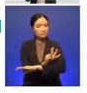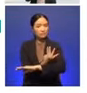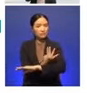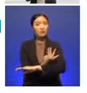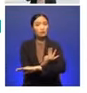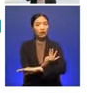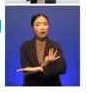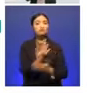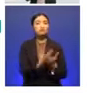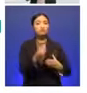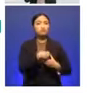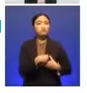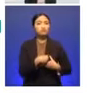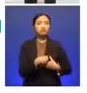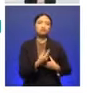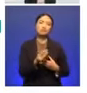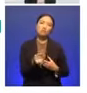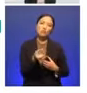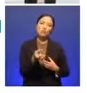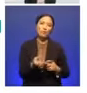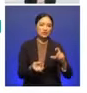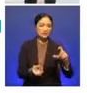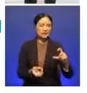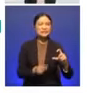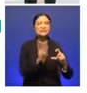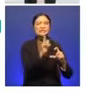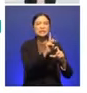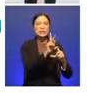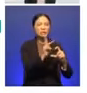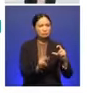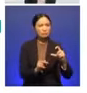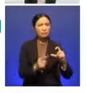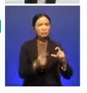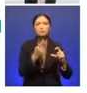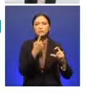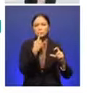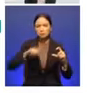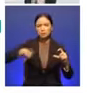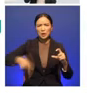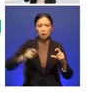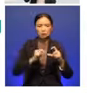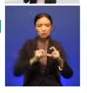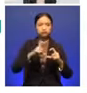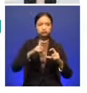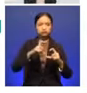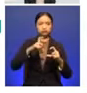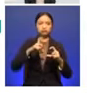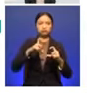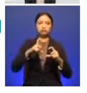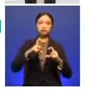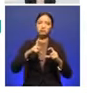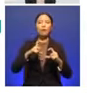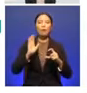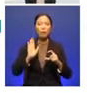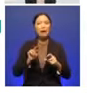รายได้ที่เป็นเงินสดเนี่ยน้อยกว่าค่าใช้จ่ายที่เป็นเงินสดพูดง่ายๆคือติดลบทุกเดือนอันนี้คือปัจจัยทางสังคมที่ก